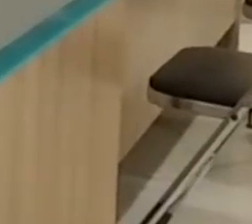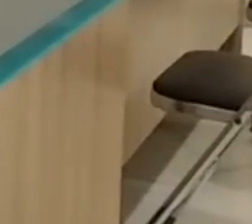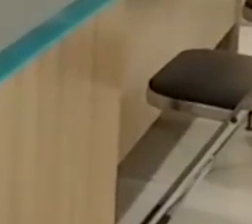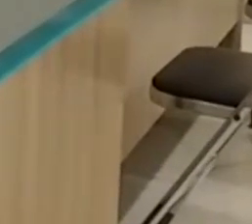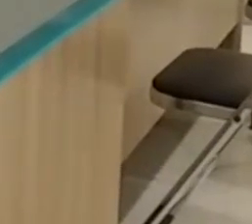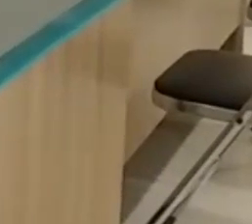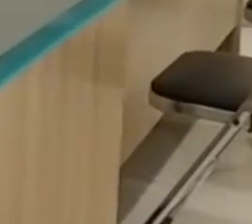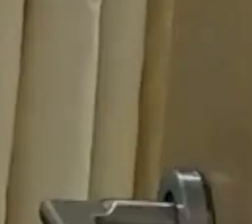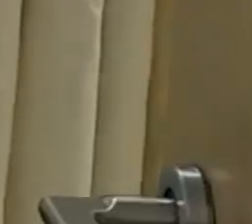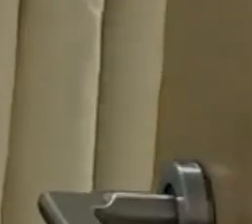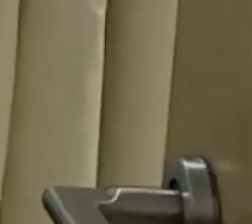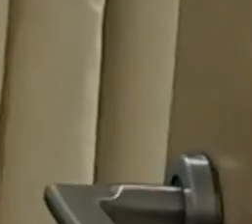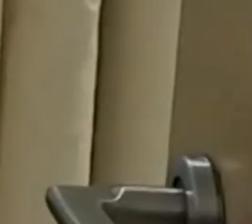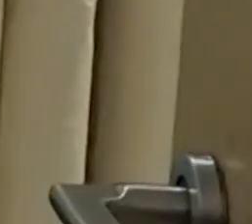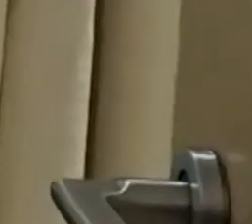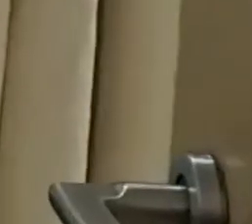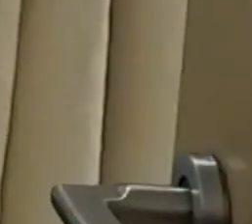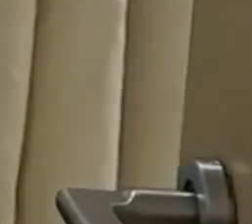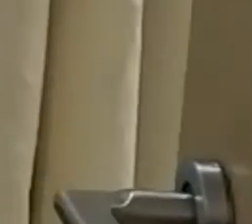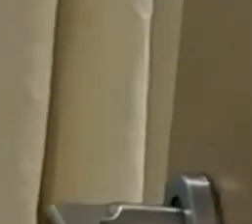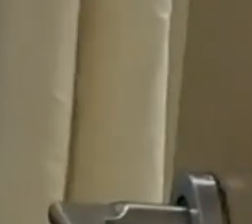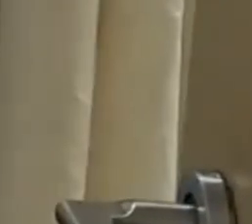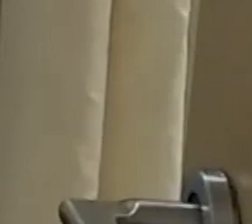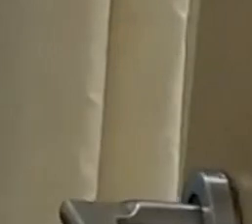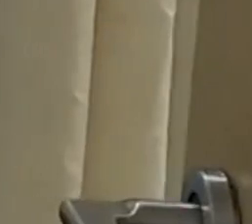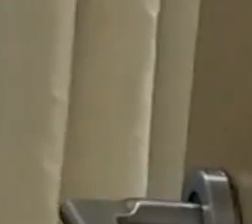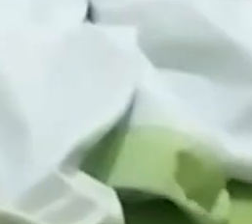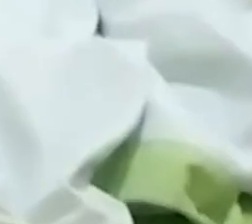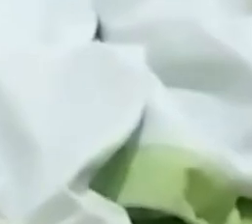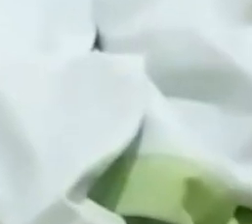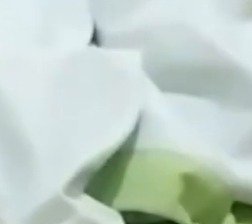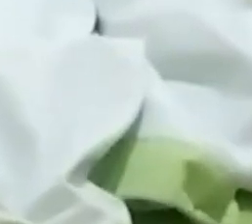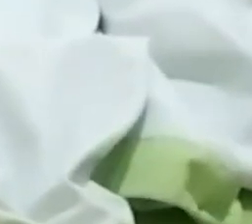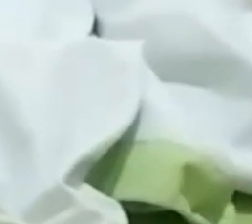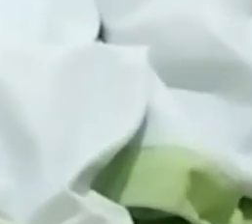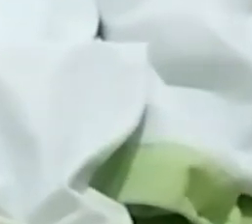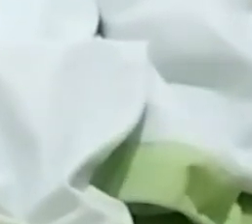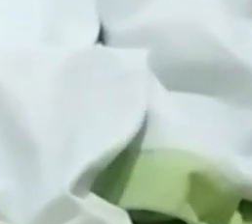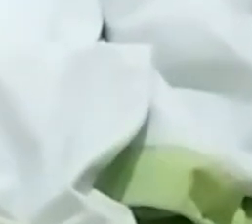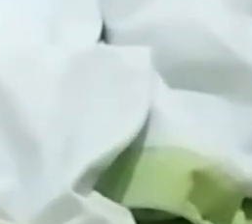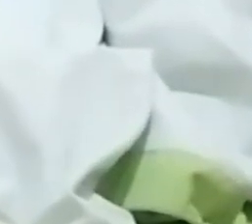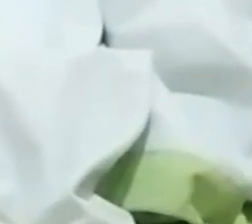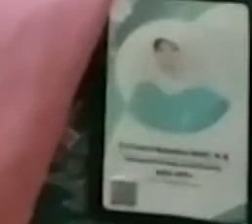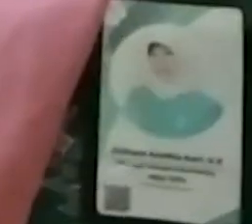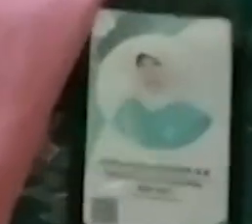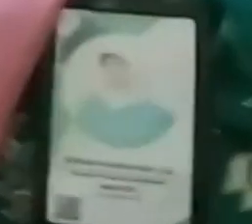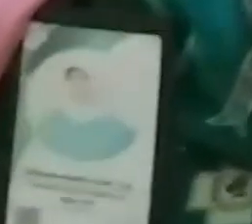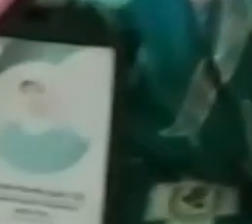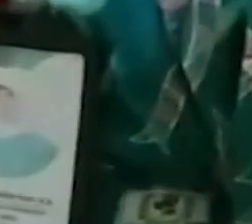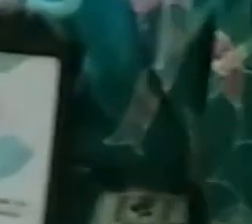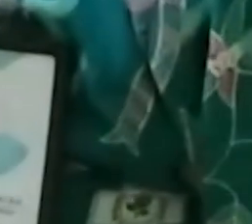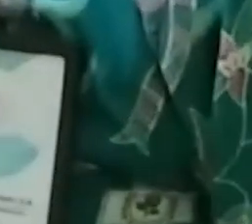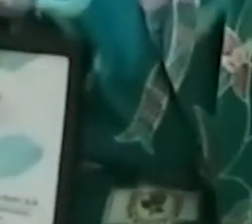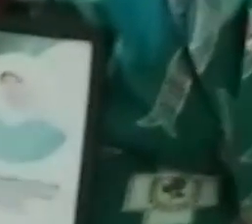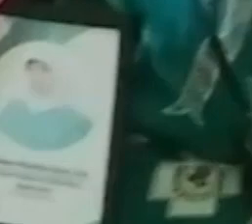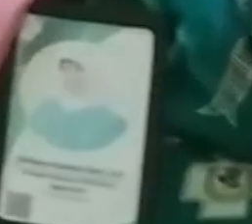Sejumlah korban kecelakaan maut truk trailer menabrak menara telepon seluler di Kota Bekasi, Jawa Barat hingga saat ini masih dirawat di rumah sakit Ananda, Kota